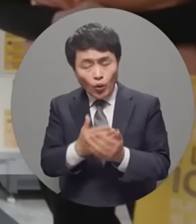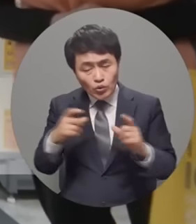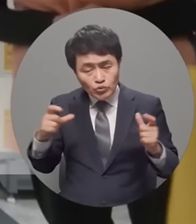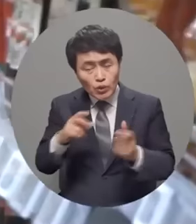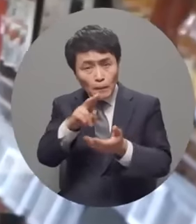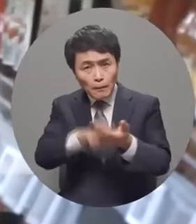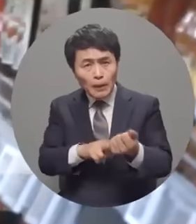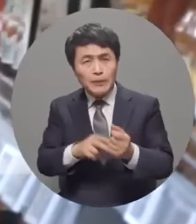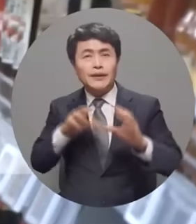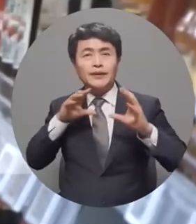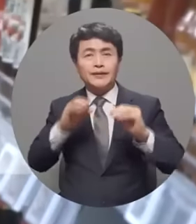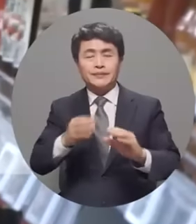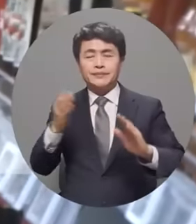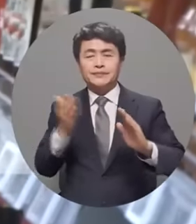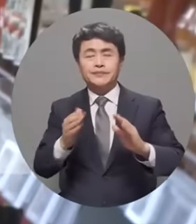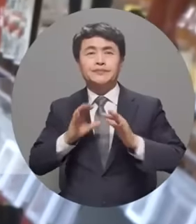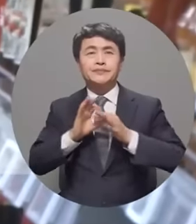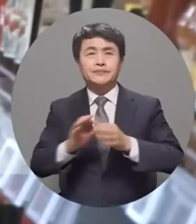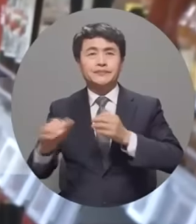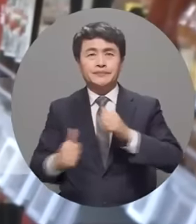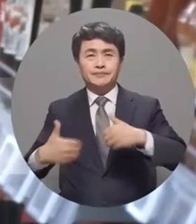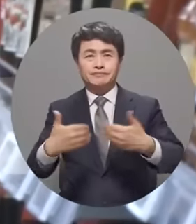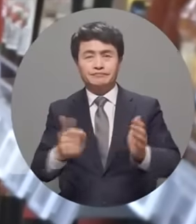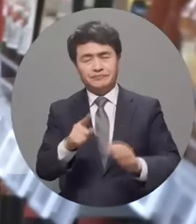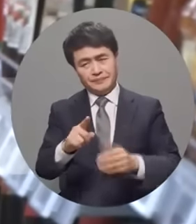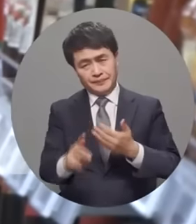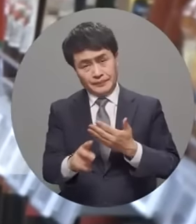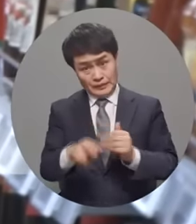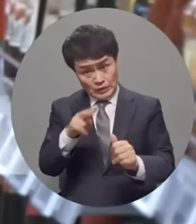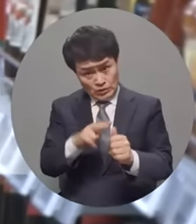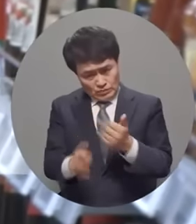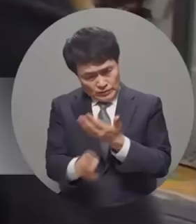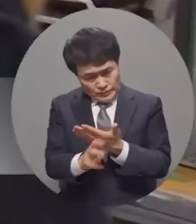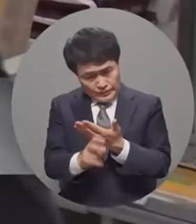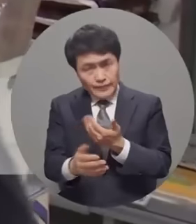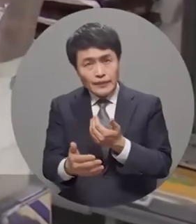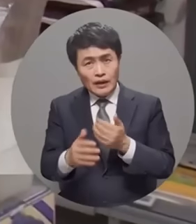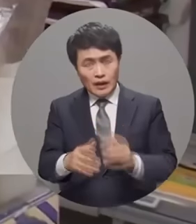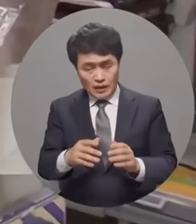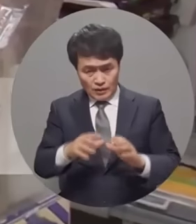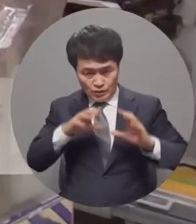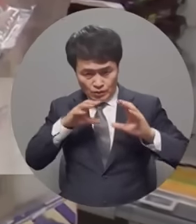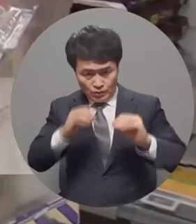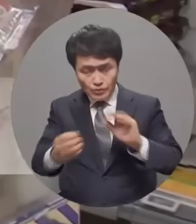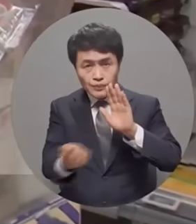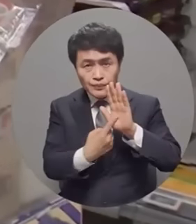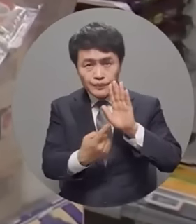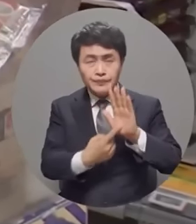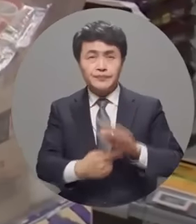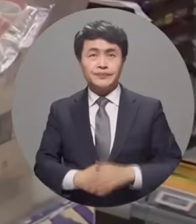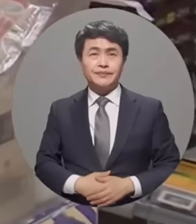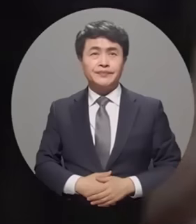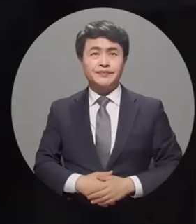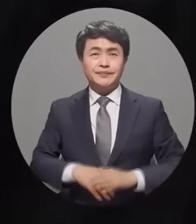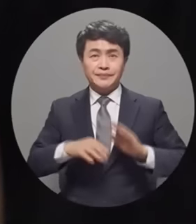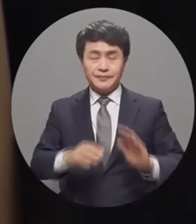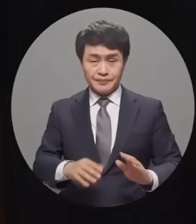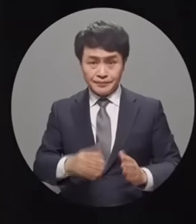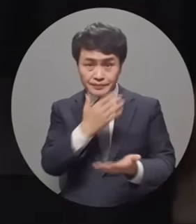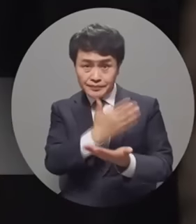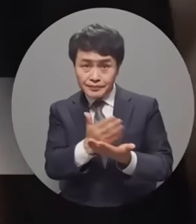금지됩니다. 공정거래위원회는 이를 부당한 소비자 거래 행위로 지정해 규제하는 고시를 새로 내놨습니다. 대상